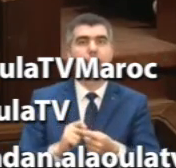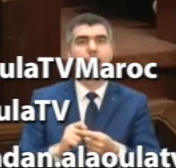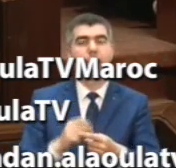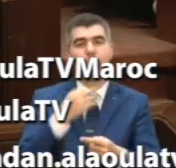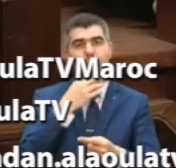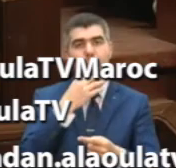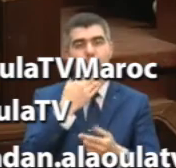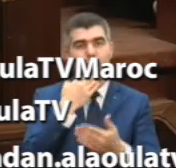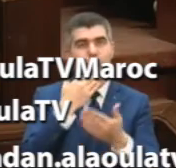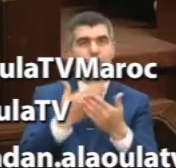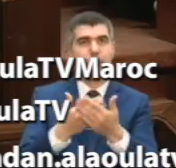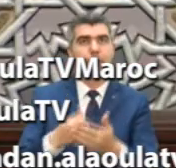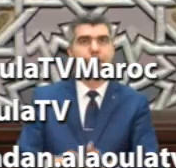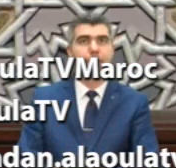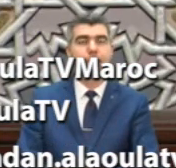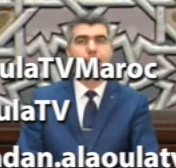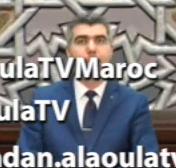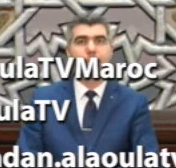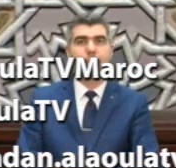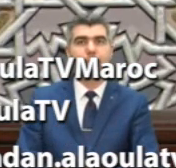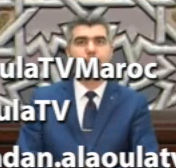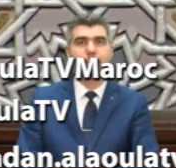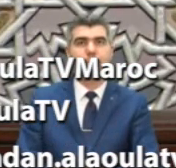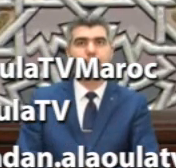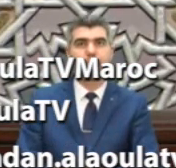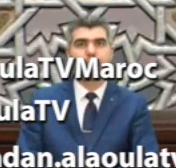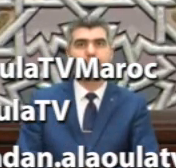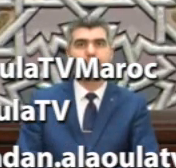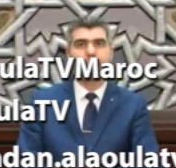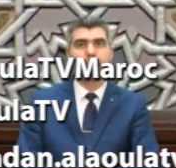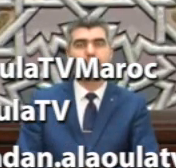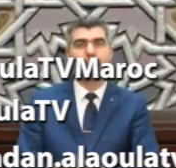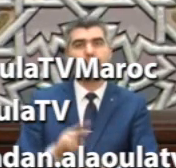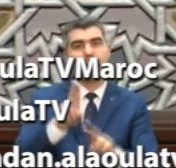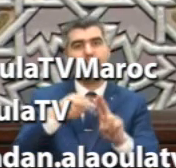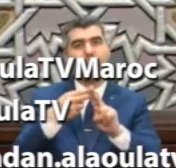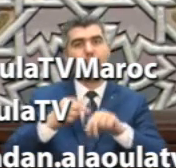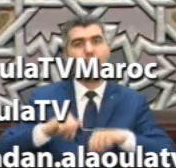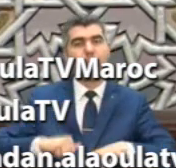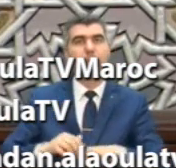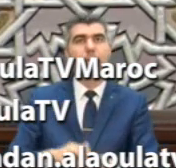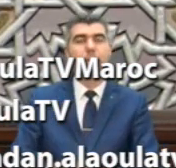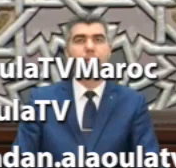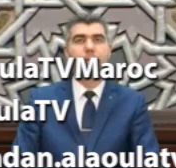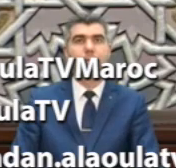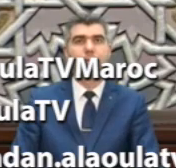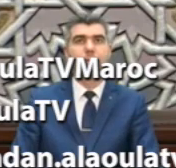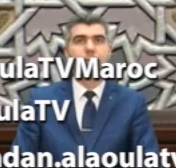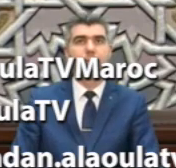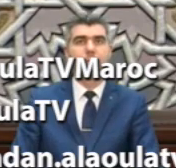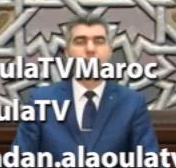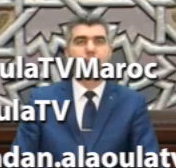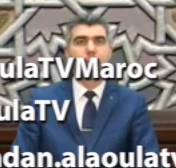البرنامج التلفزي. وشكرا. شكرا. تفضل السيد الوزير.